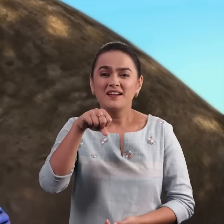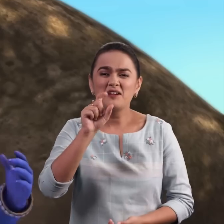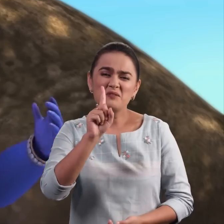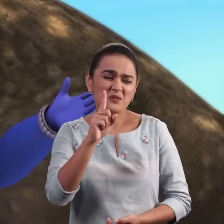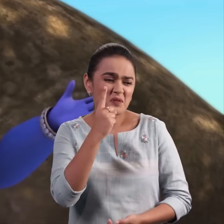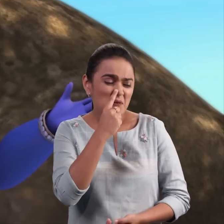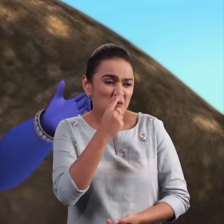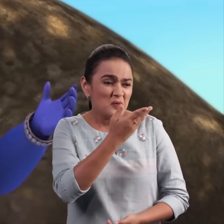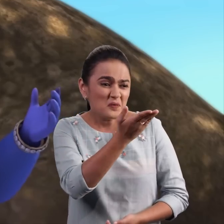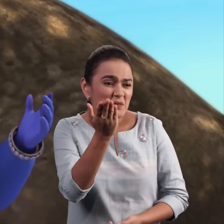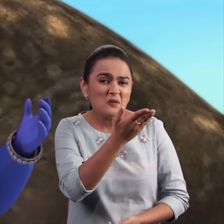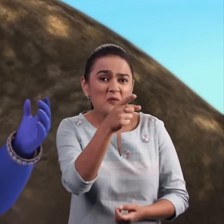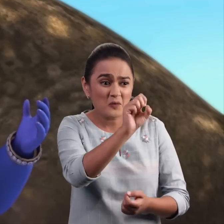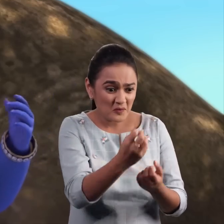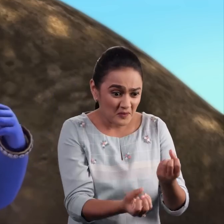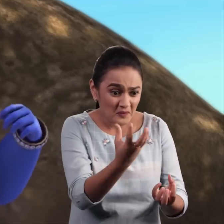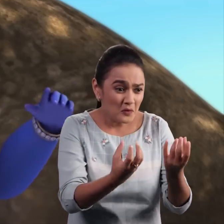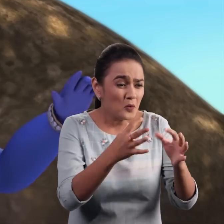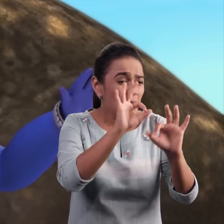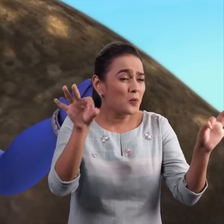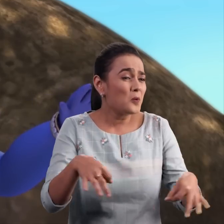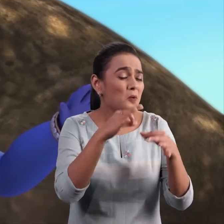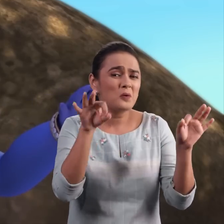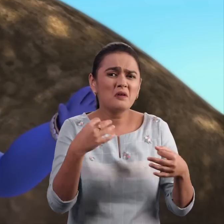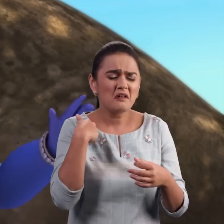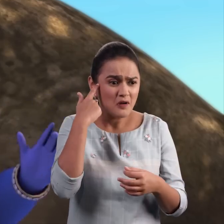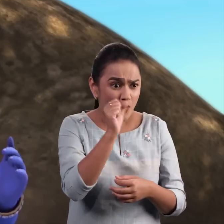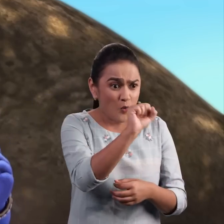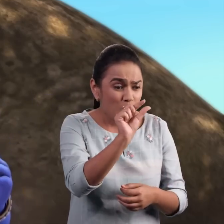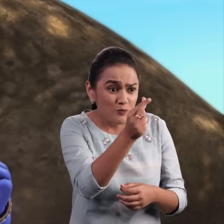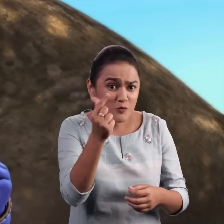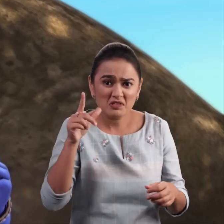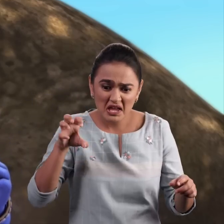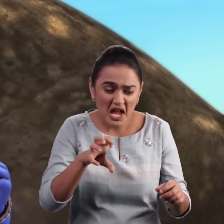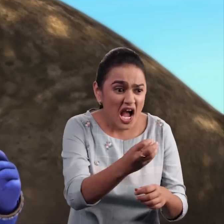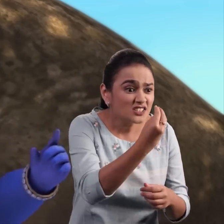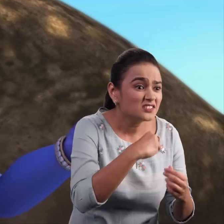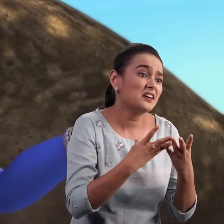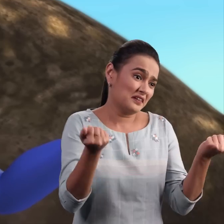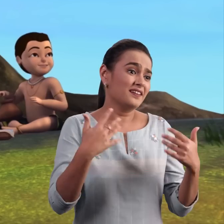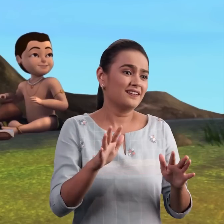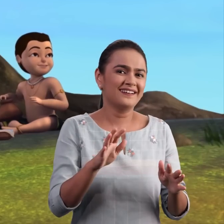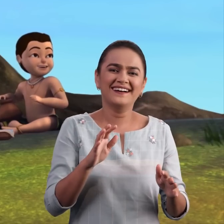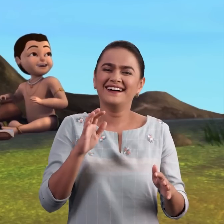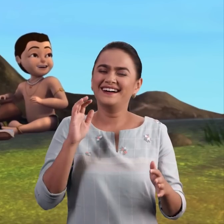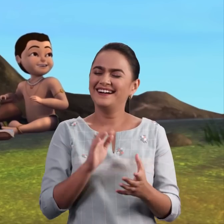हाँ, बस बेचारी गोपिकाओं के फसल में कुछ भी नहीं होगा। लगता है उनके सारे मोती कीड़े खा